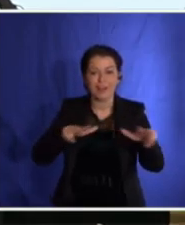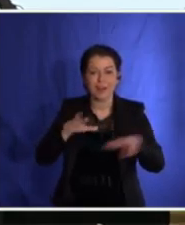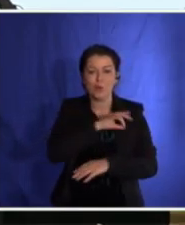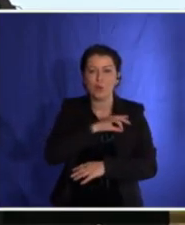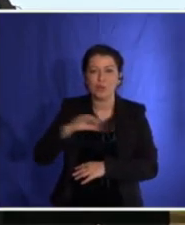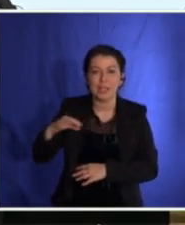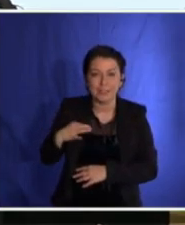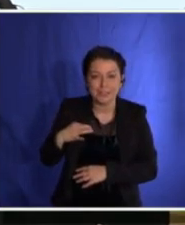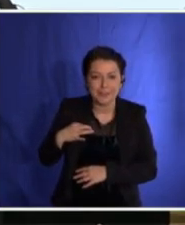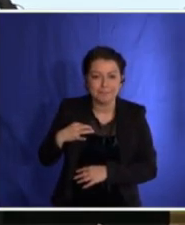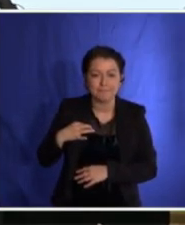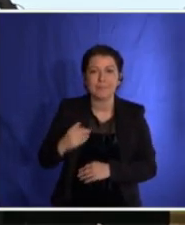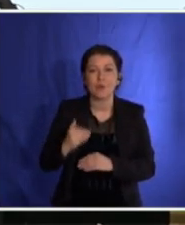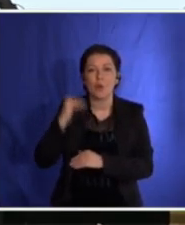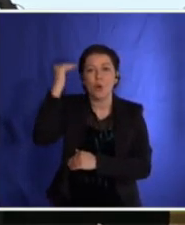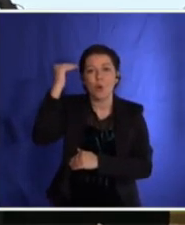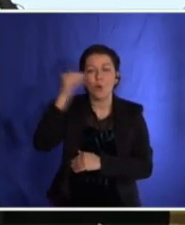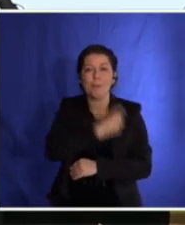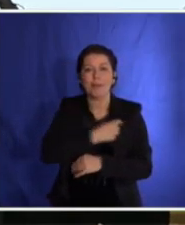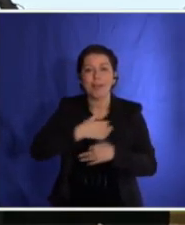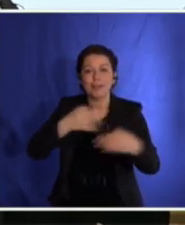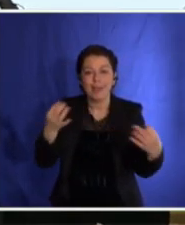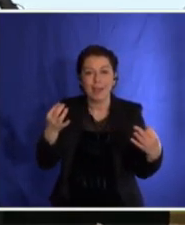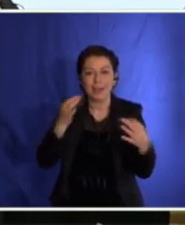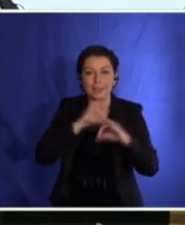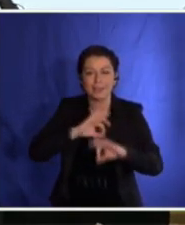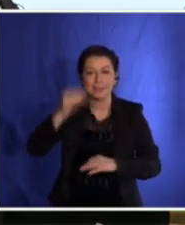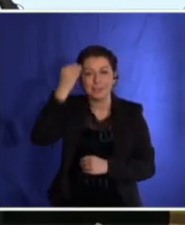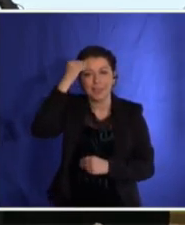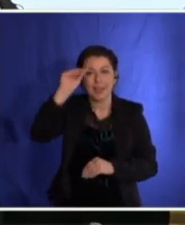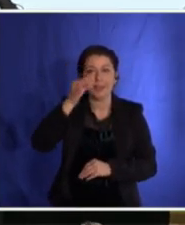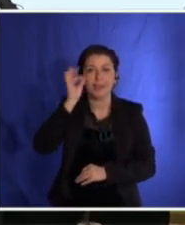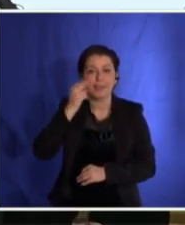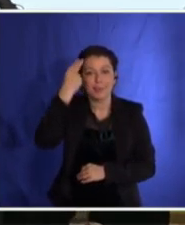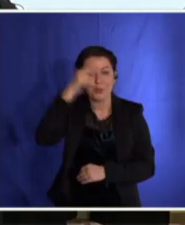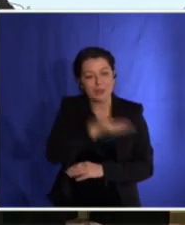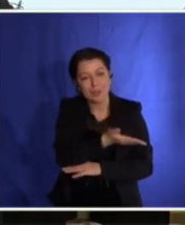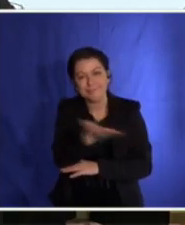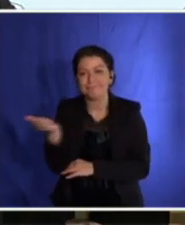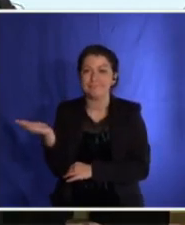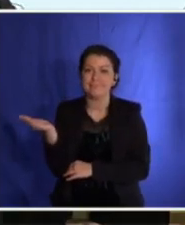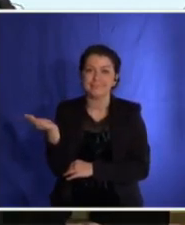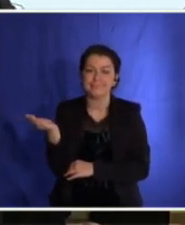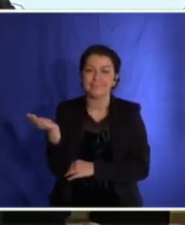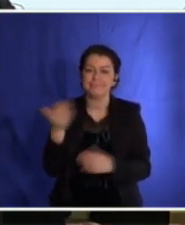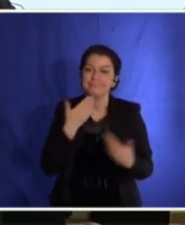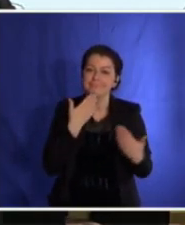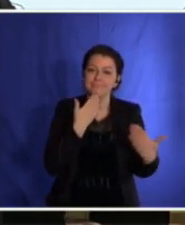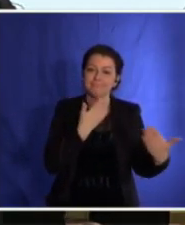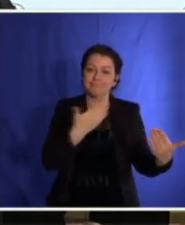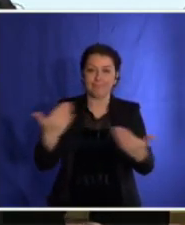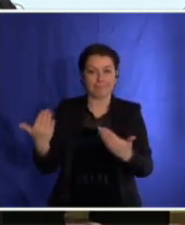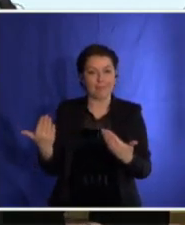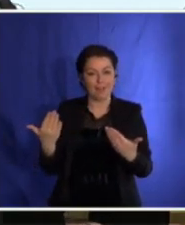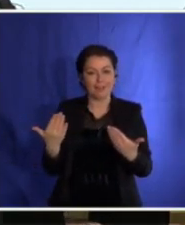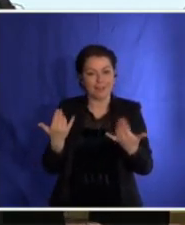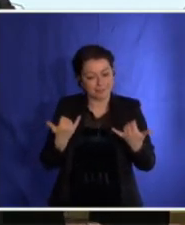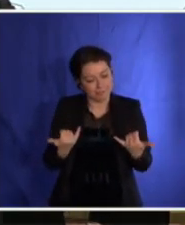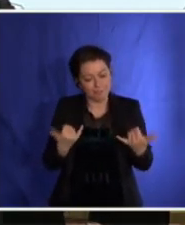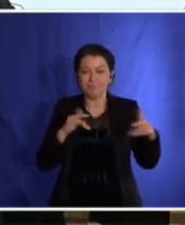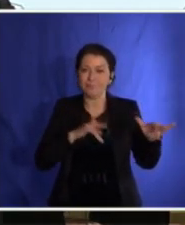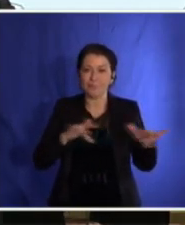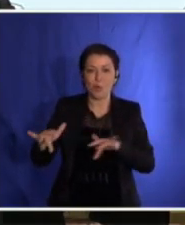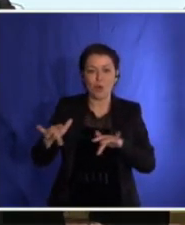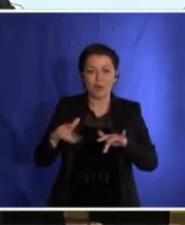Parteitag, meine sehr geehrten Damen und Herren, ich bedanke mich für die Möglichkeit, ein paar Dinge auch hier